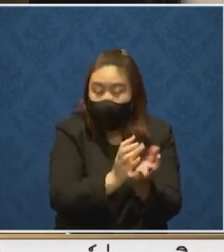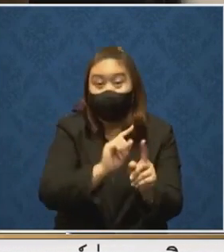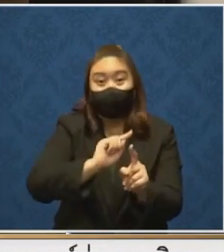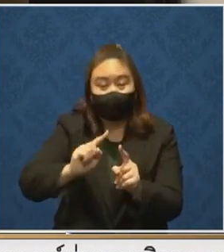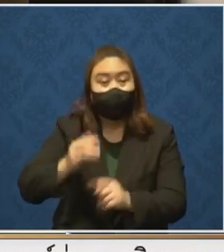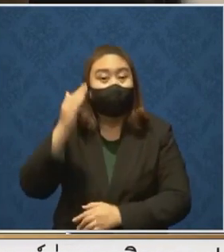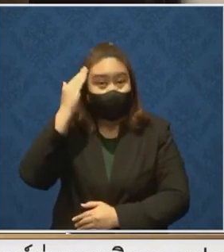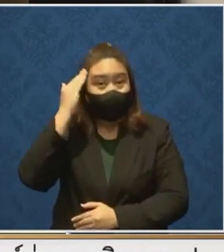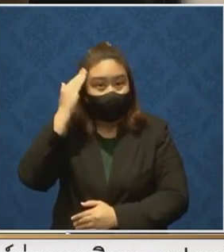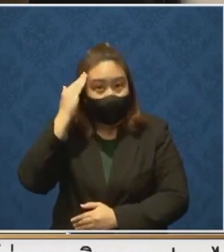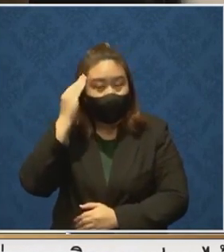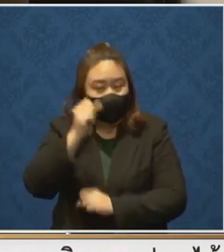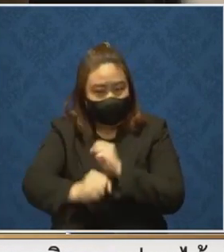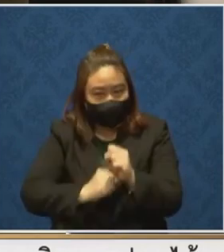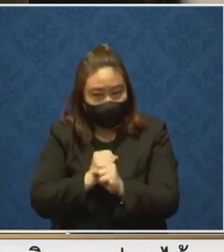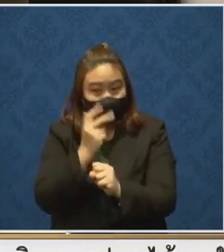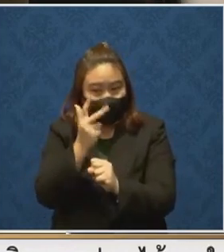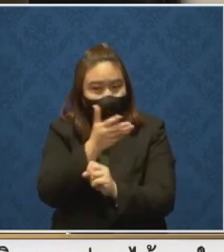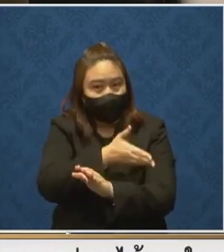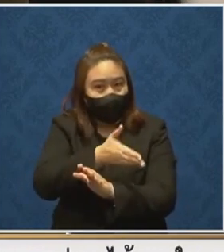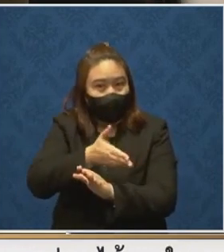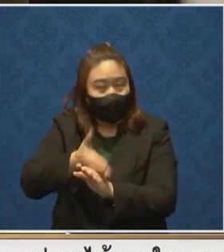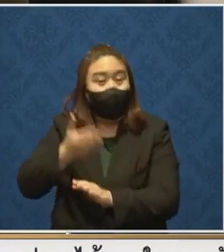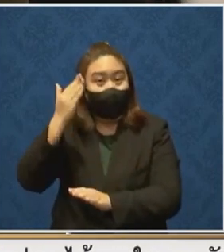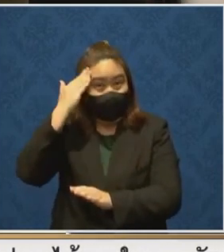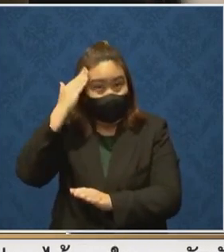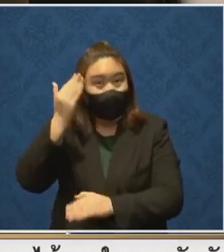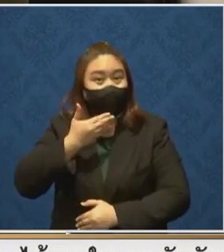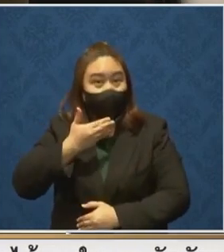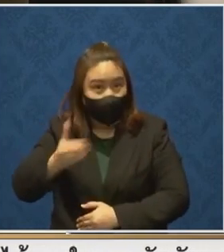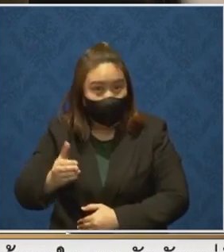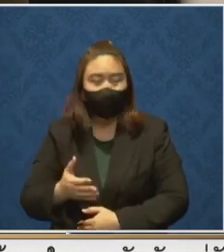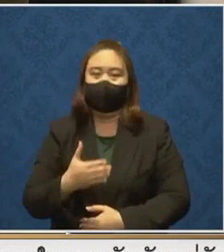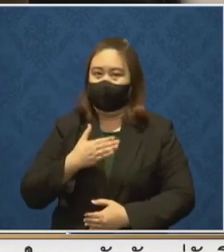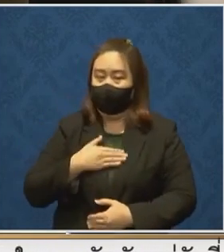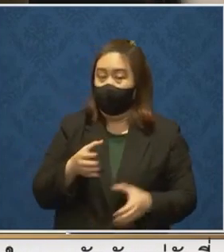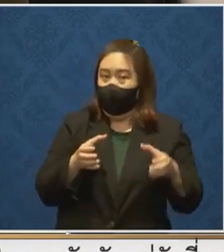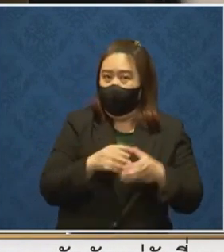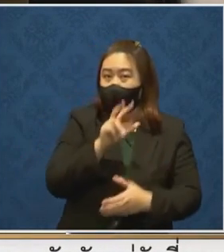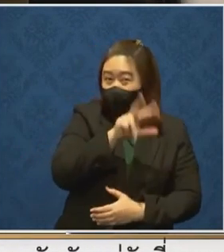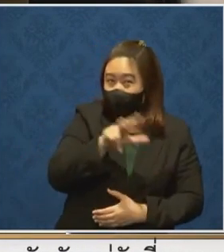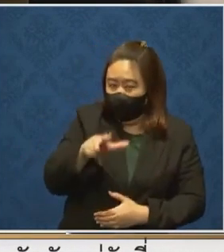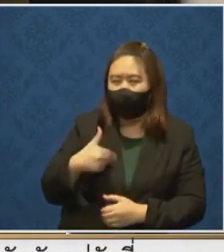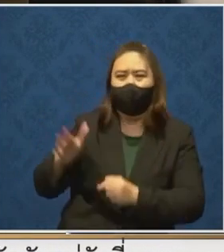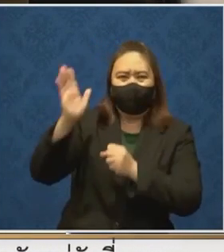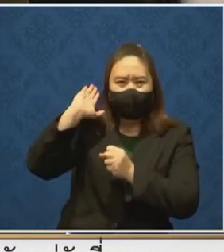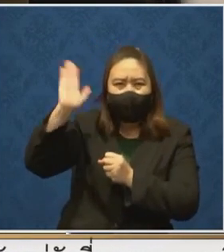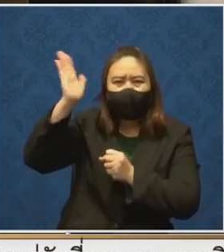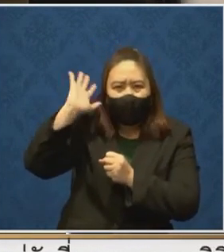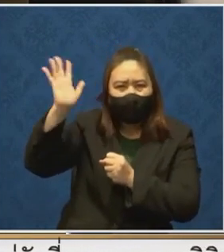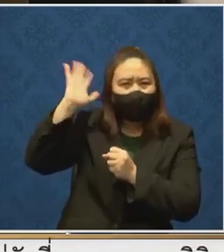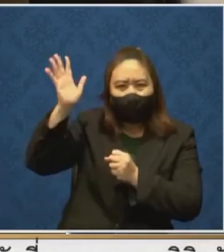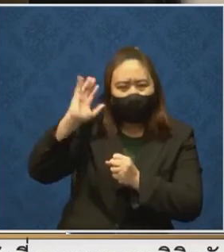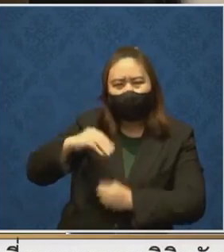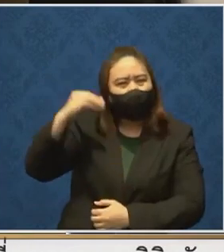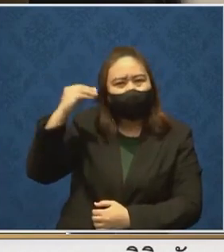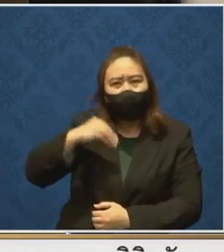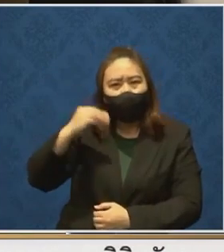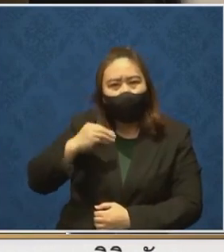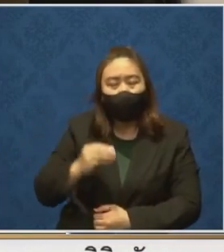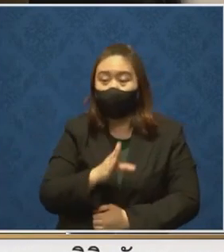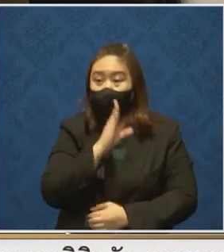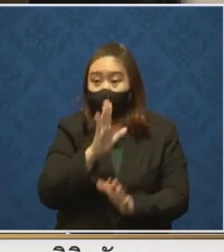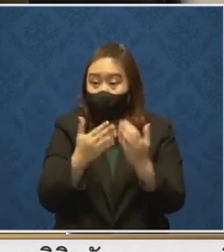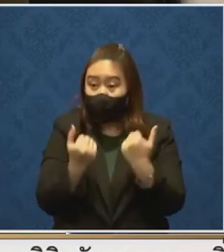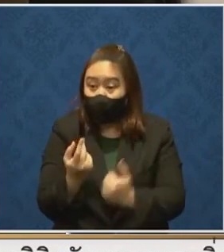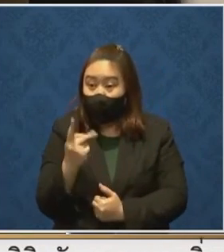ขึ้นมาโดยตลอดระยะเวลา 3 ปีดิชัและพกเพื่อไยได้พิvicatteในเรื่องนี้มาตลอดและหากวนนี้เมื่อคณะรัฐ